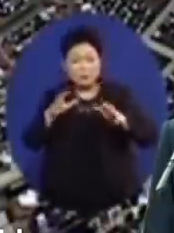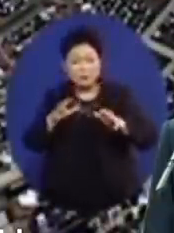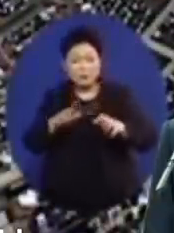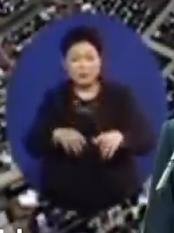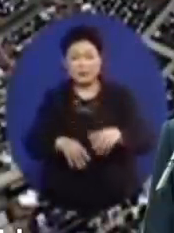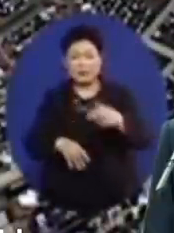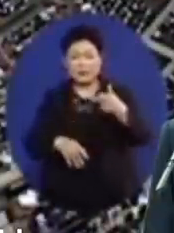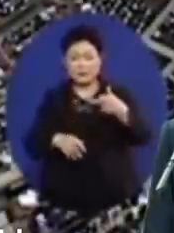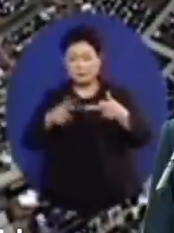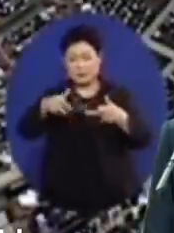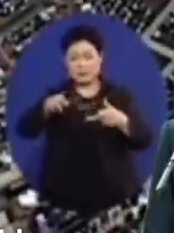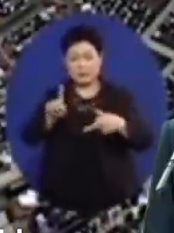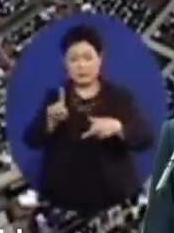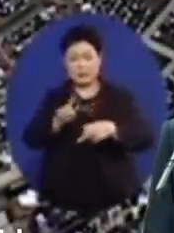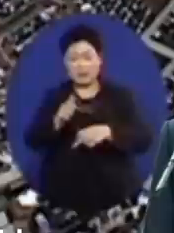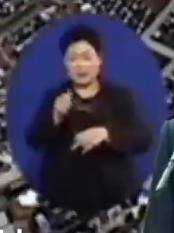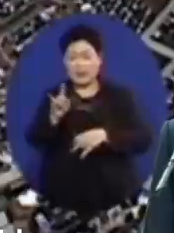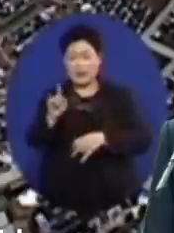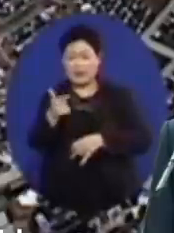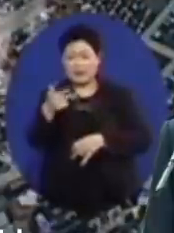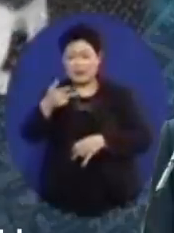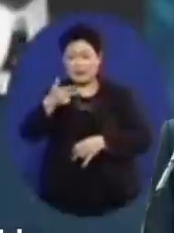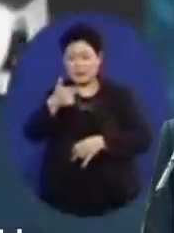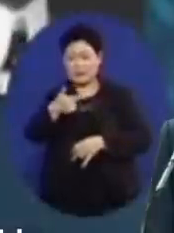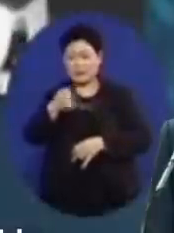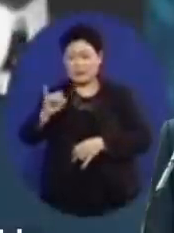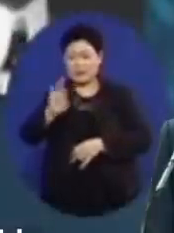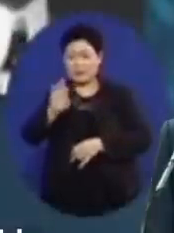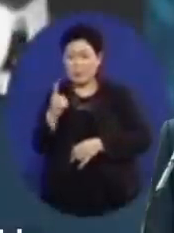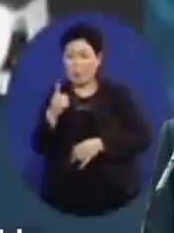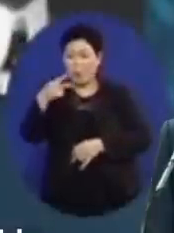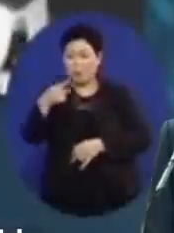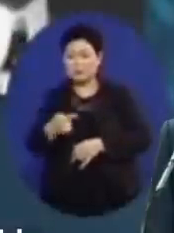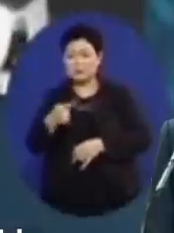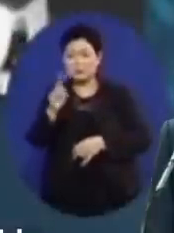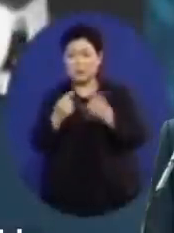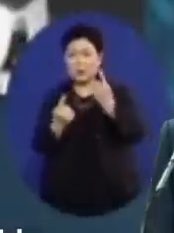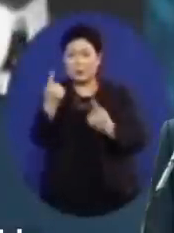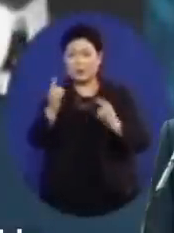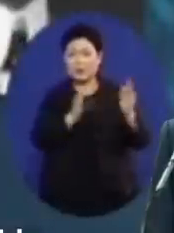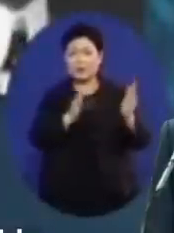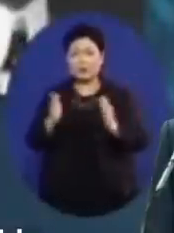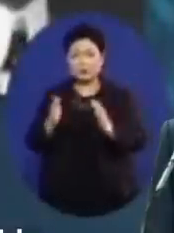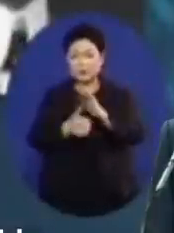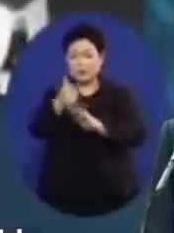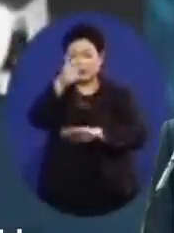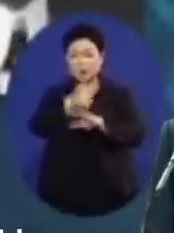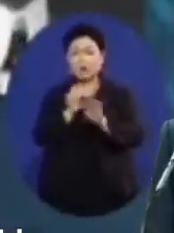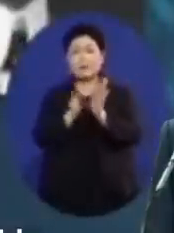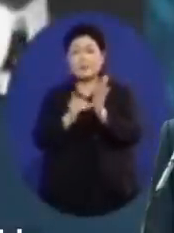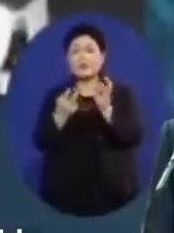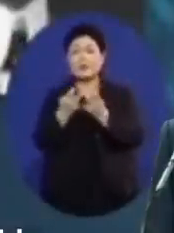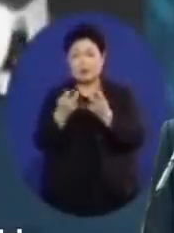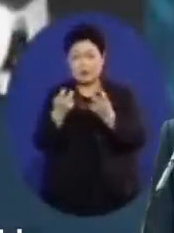실업자 헨리 포드는 무엇보다 준비가 성공의 비결이라고